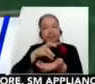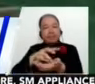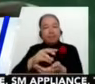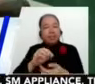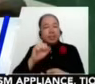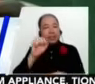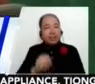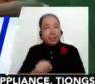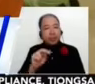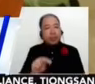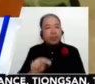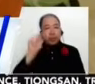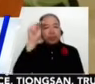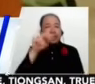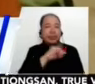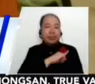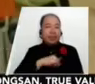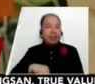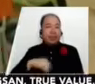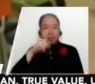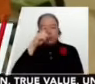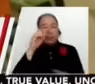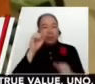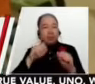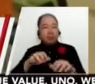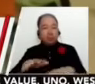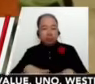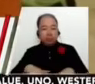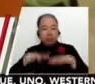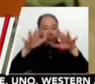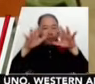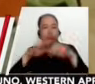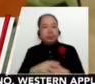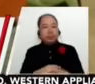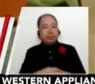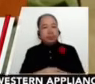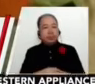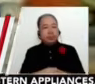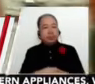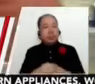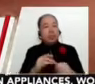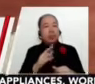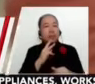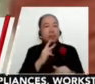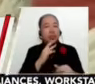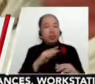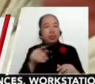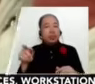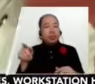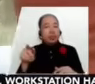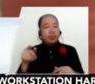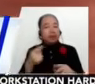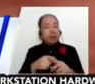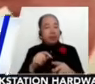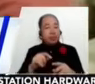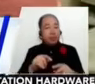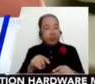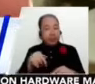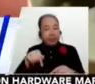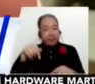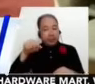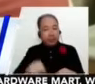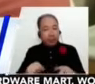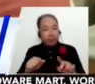banta ng pagbaha. Downstream sila eh. Ang flow ng tubig is from south to north. Pag naipon na dun sa